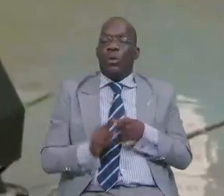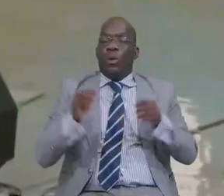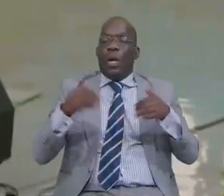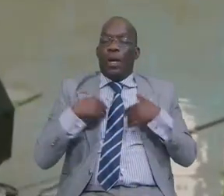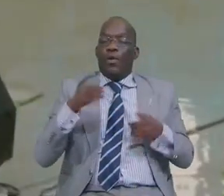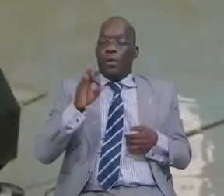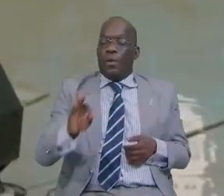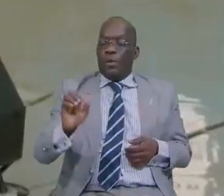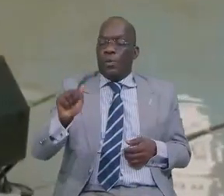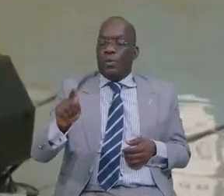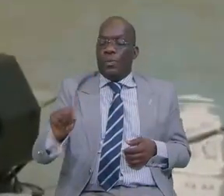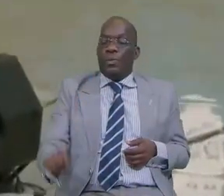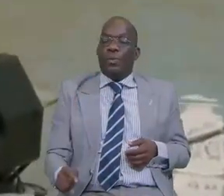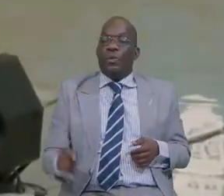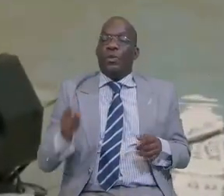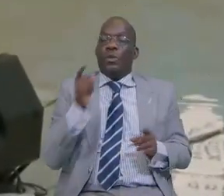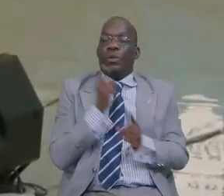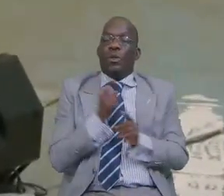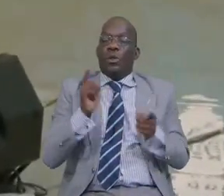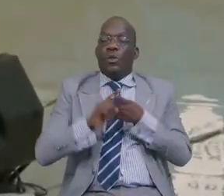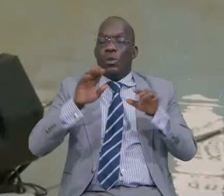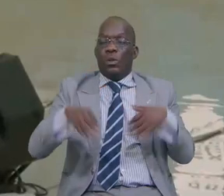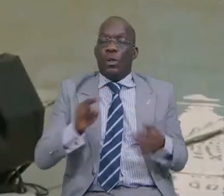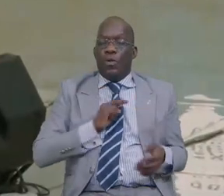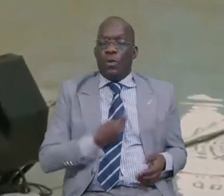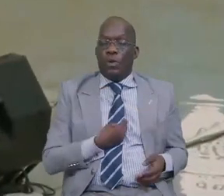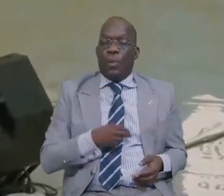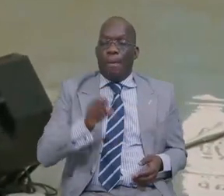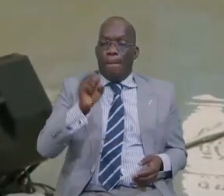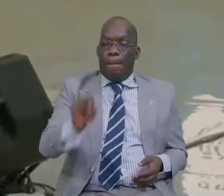donner plus de cholestérol, c'est de nous donner